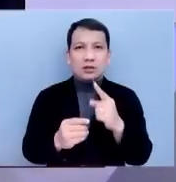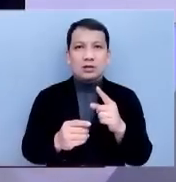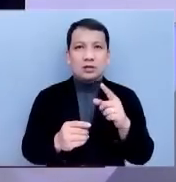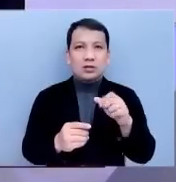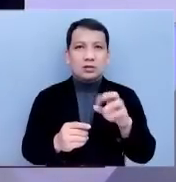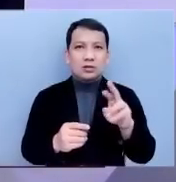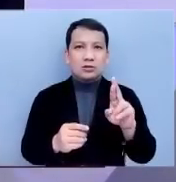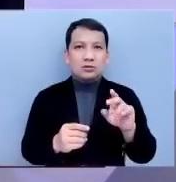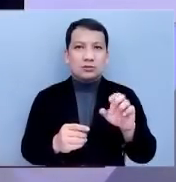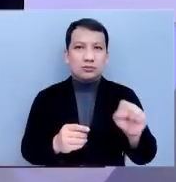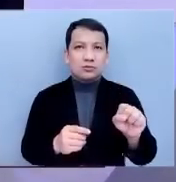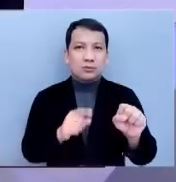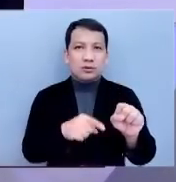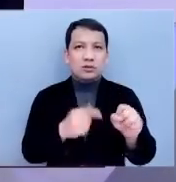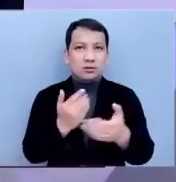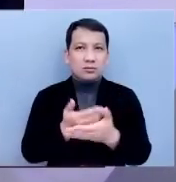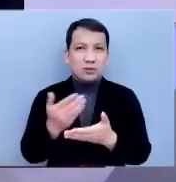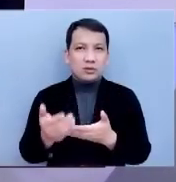Rush, talagang